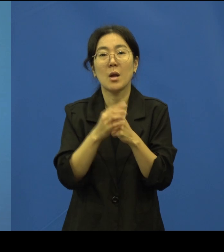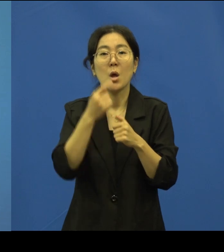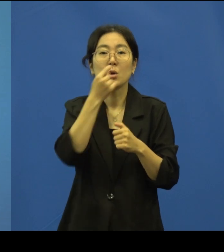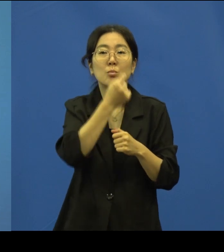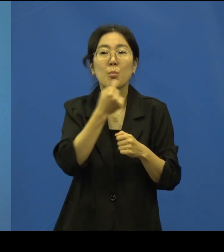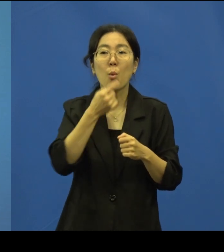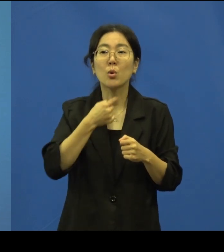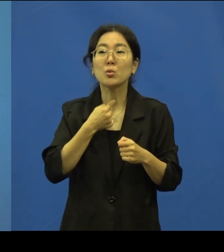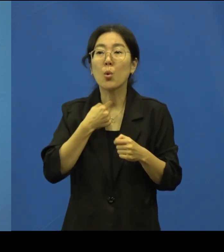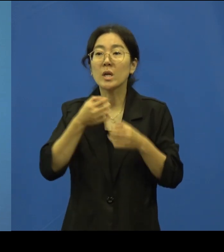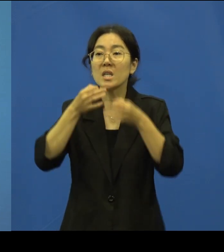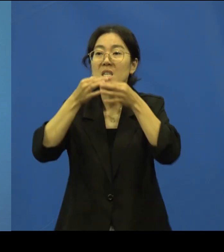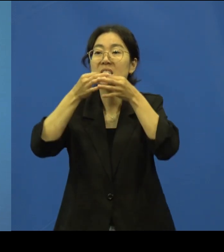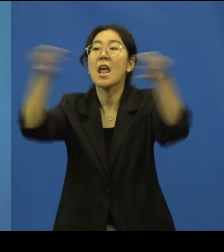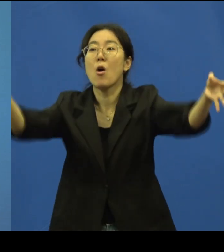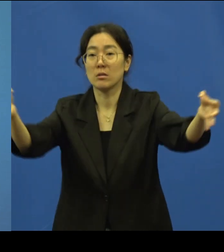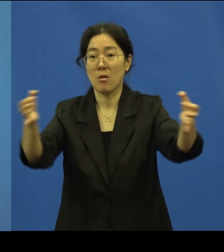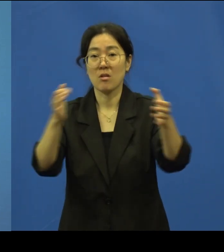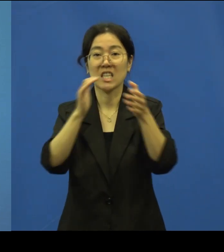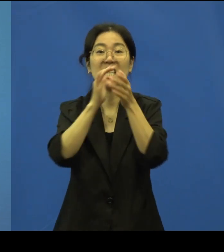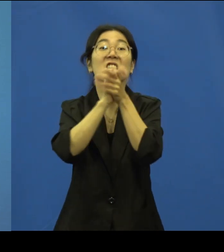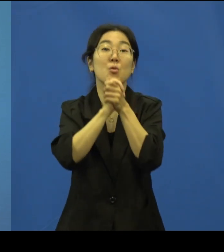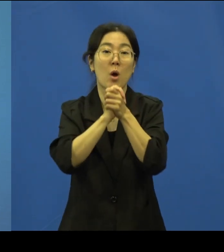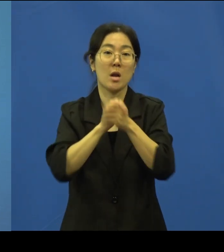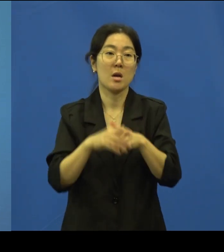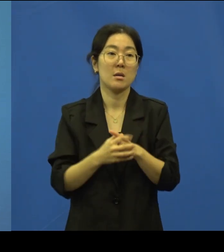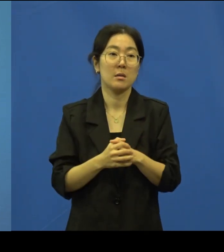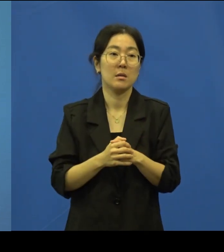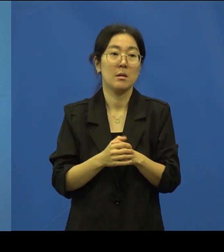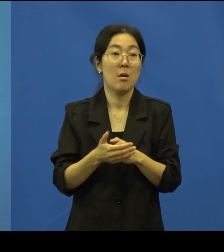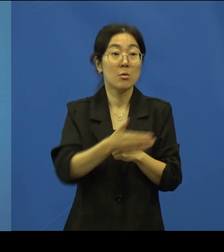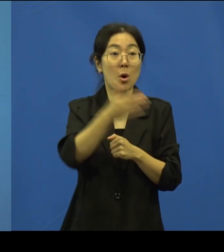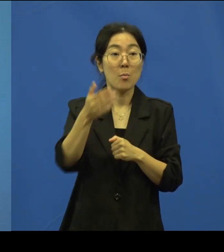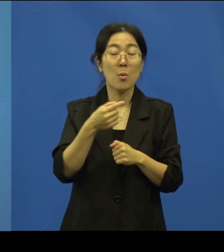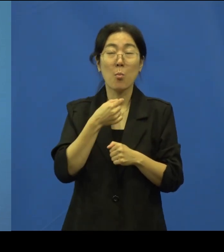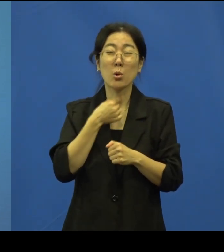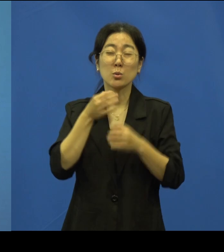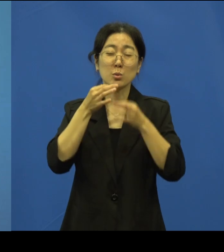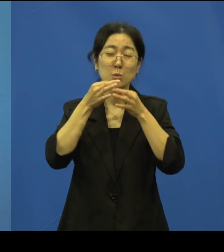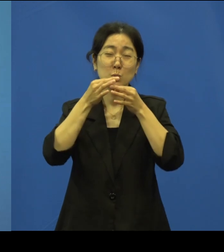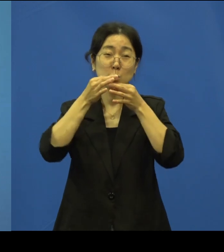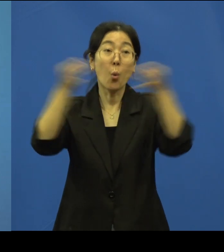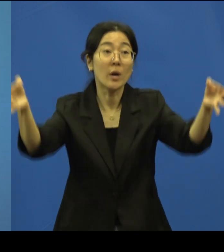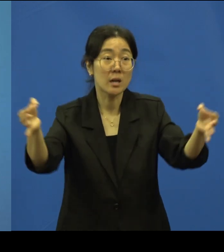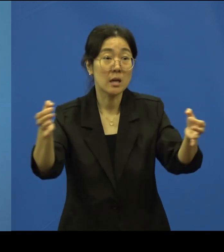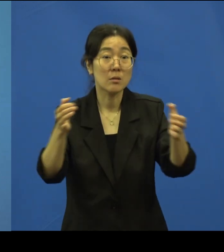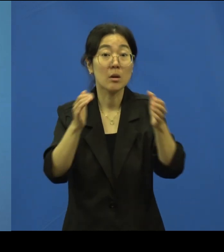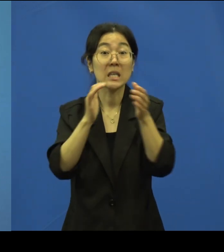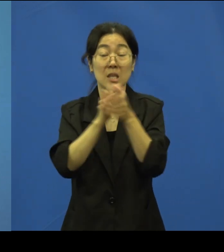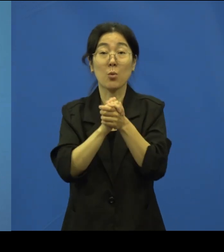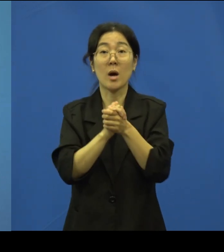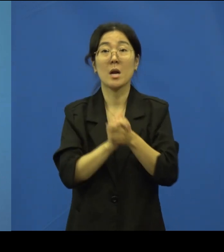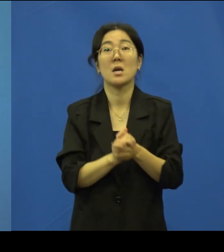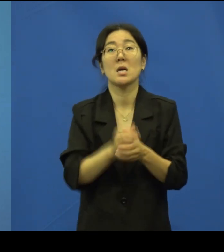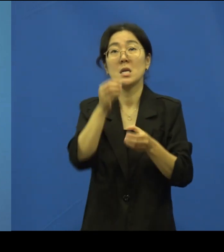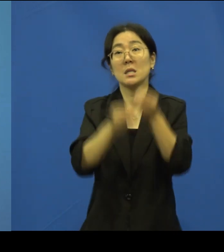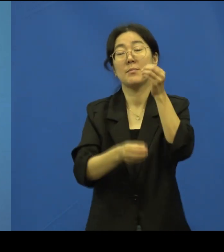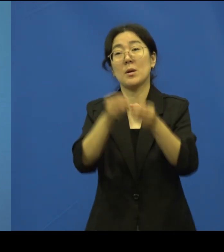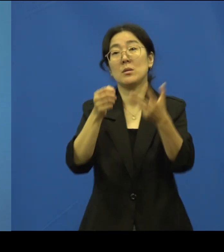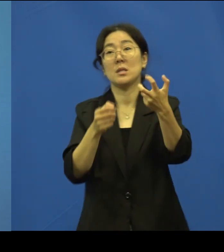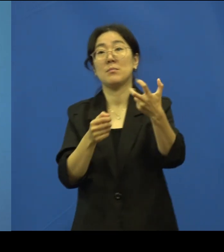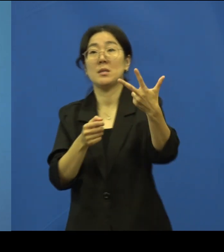소리를 내어서 기도하라는 것입니다. 제 목소리를 내서 기도하라는 건데요. 자, 시편